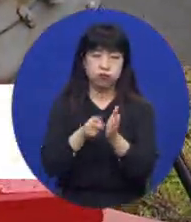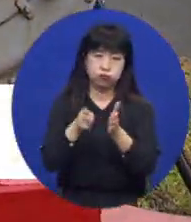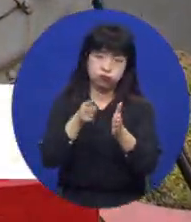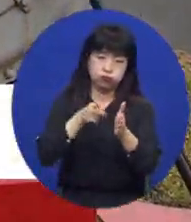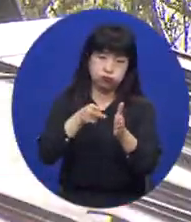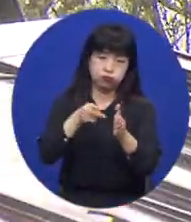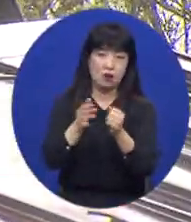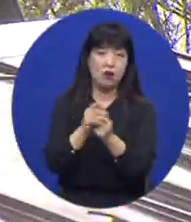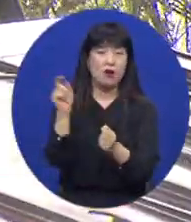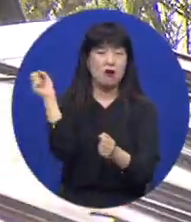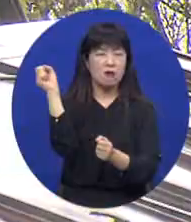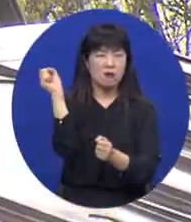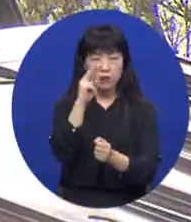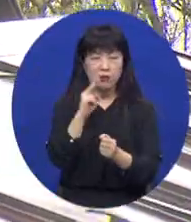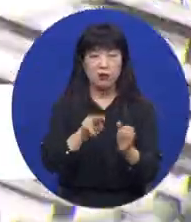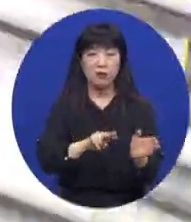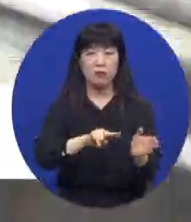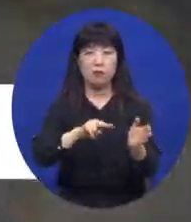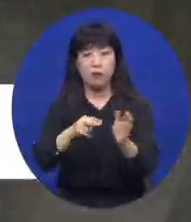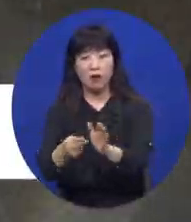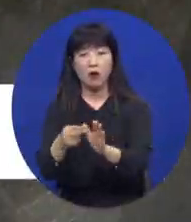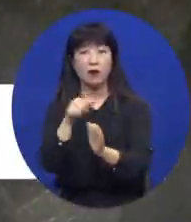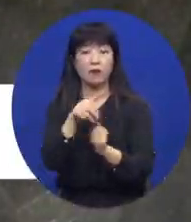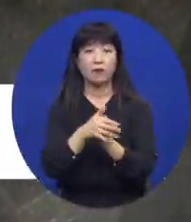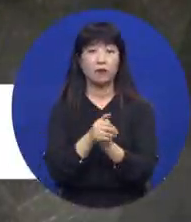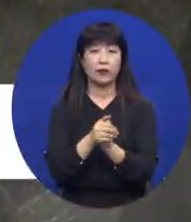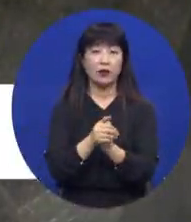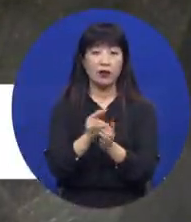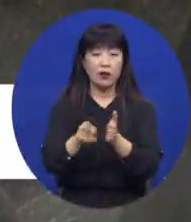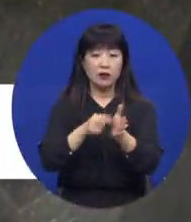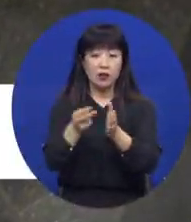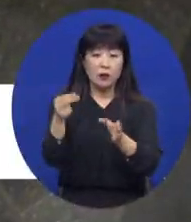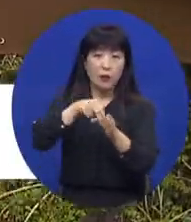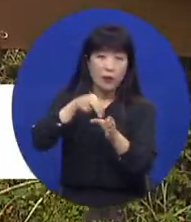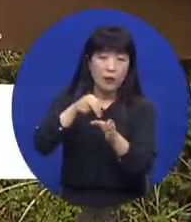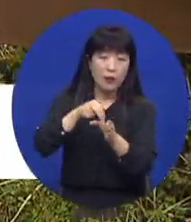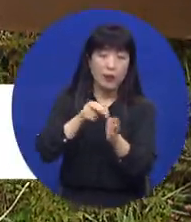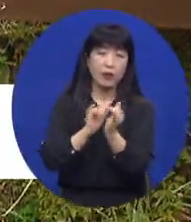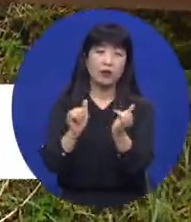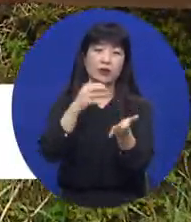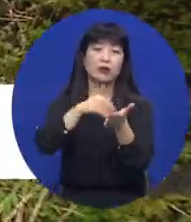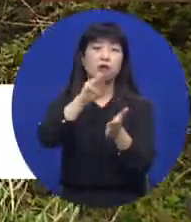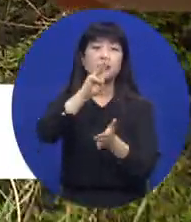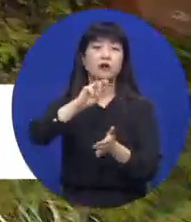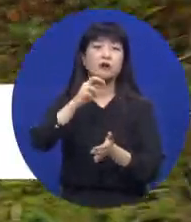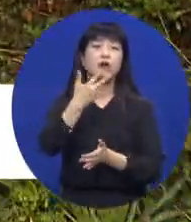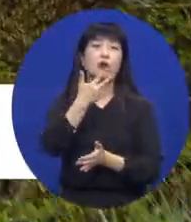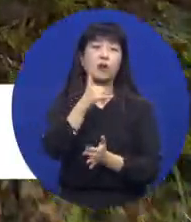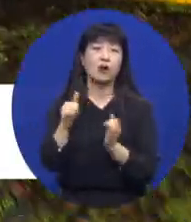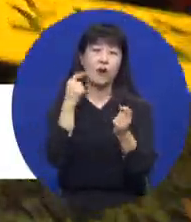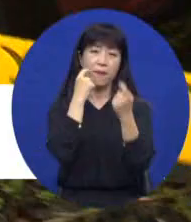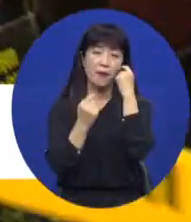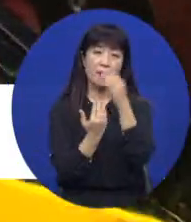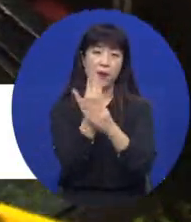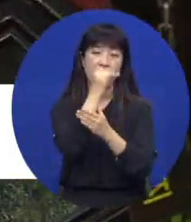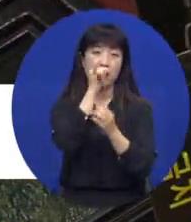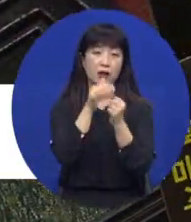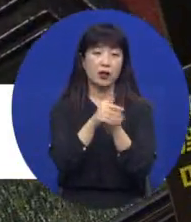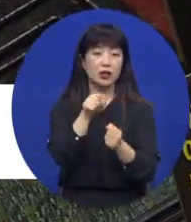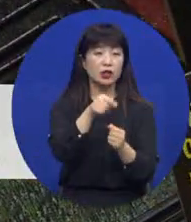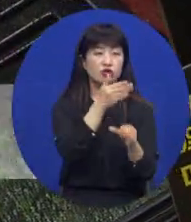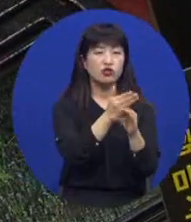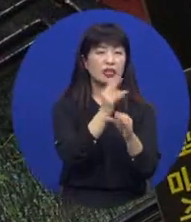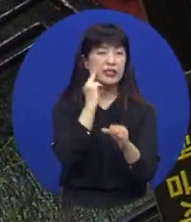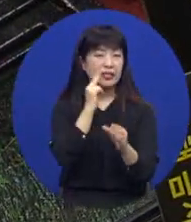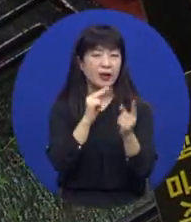열차가 갑자기 넘어졌습니다. 객차에 타고 있던 관광객 등 37명이 다쳤습니다. 이 가운데 한 명은